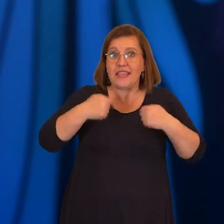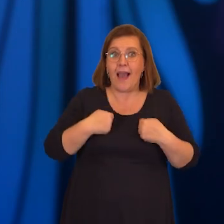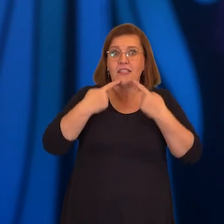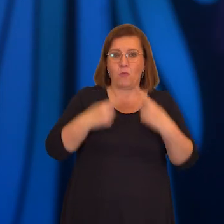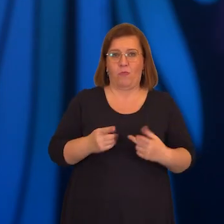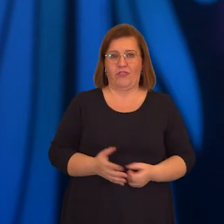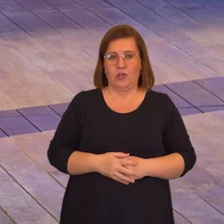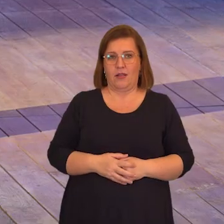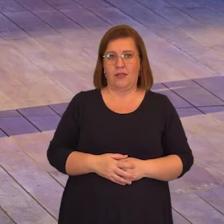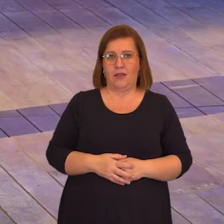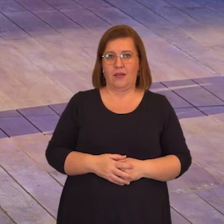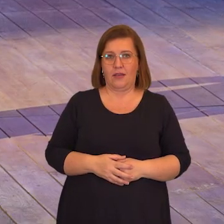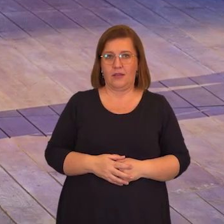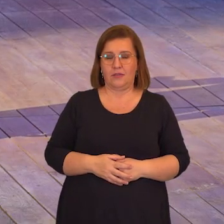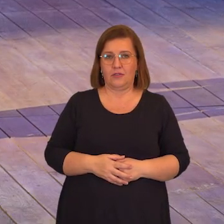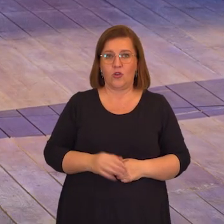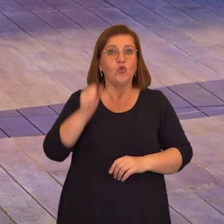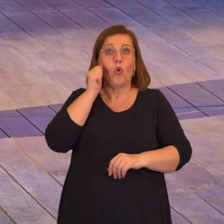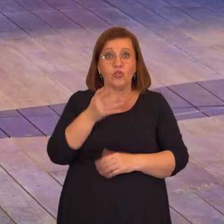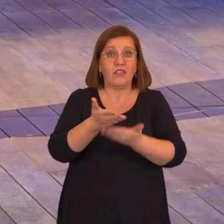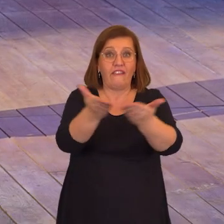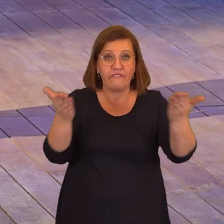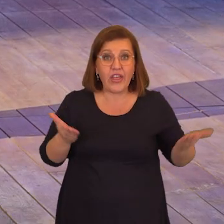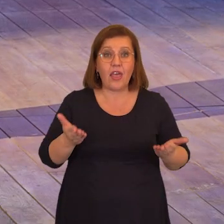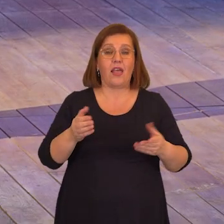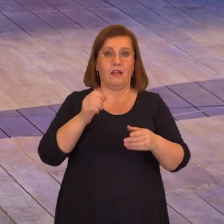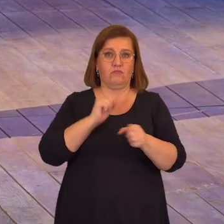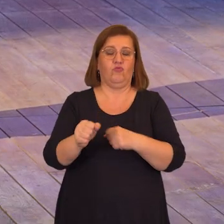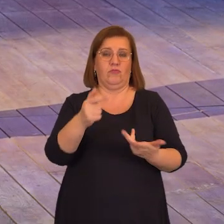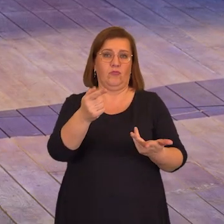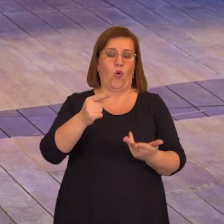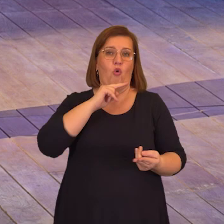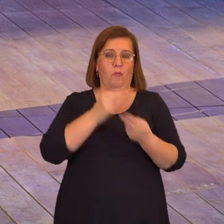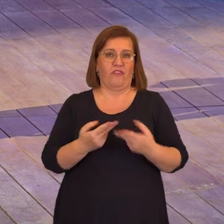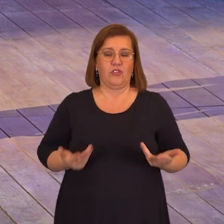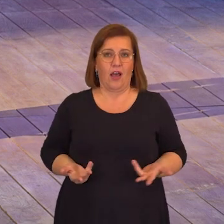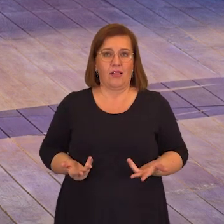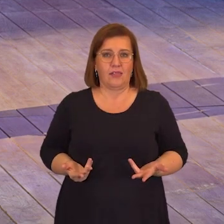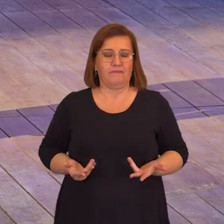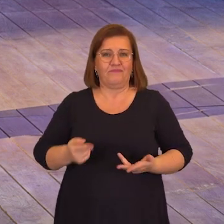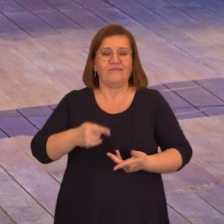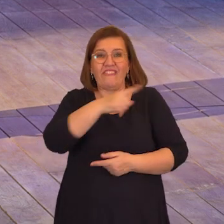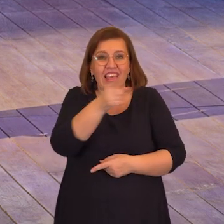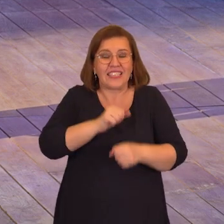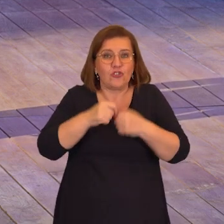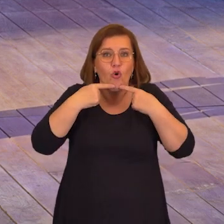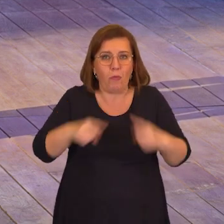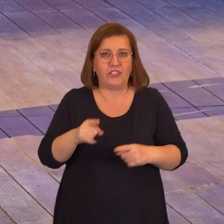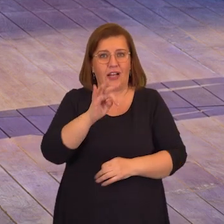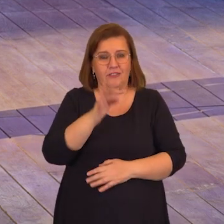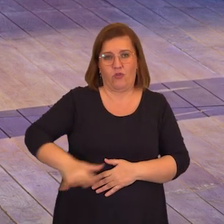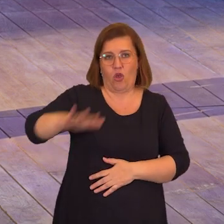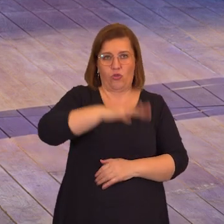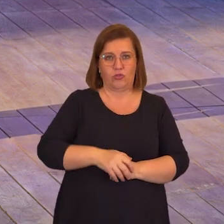ją użytkowałam. Codziennie wy jesteście odpowiedzialni za swoje własne otoczenie. To wy budujecie nawyki